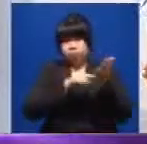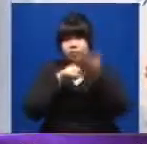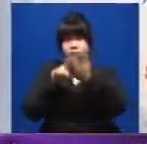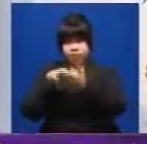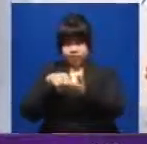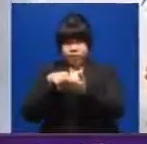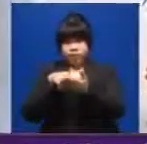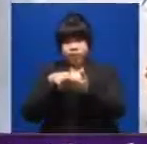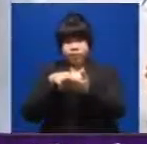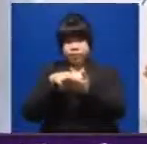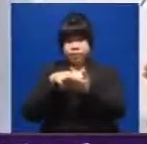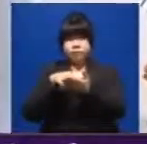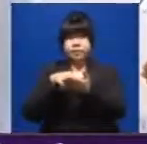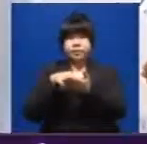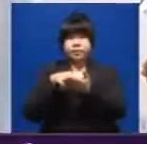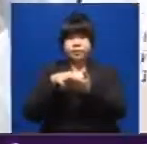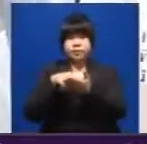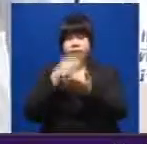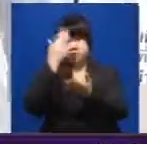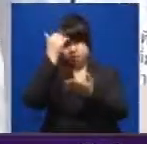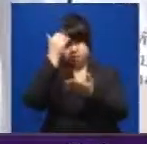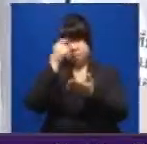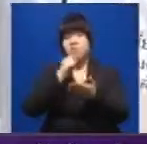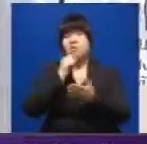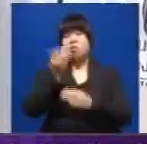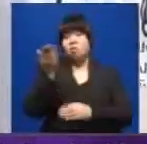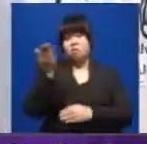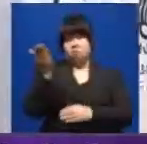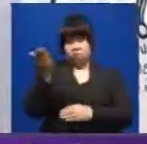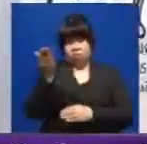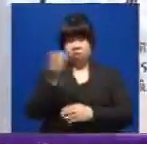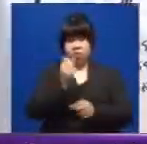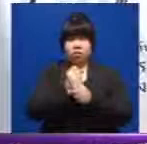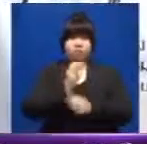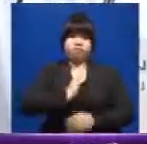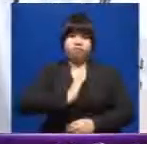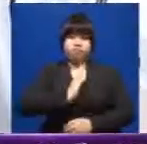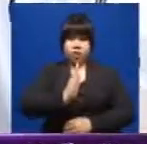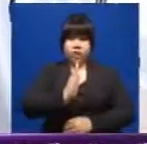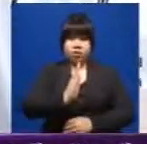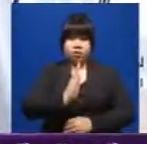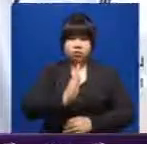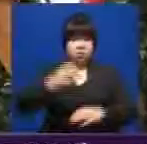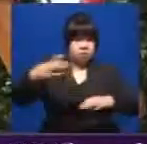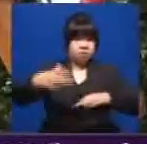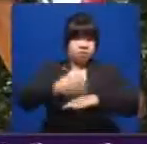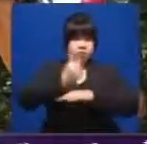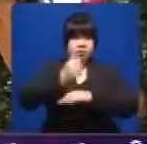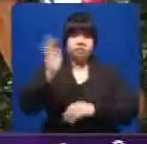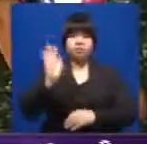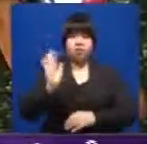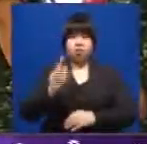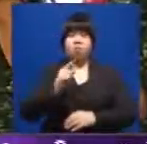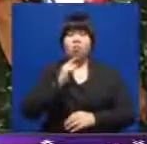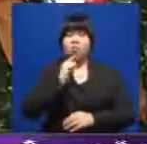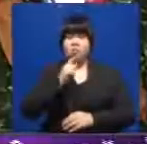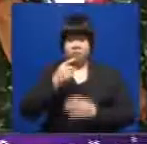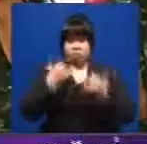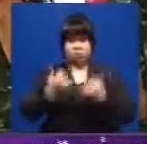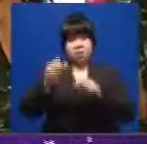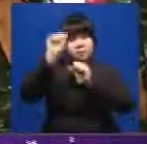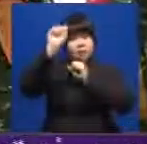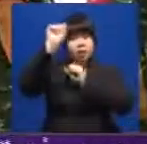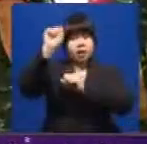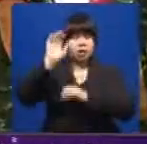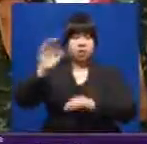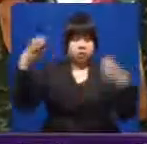ราบที่1มหาดเล็กรักษาพระองค์เพื่อเรียกร้องให้วางตัวเป็นกลางและคัดค้านการปฏิวัติพร้อมทั้งประณามแนวทางการประกาศตั้งตัว